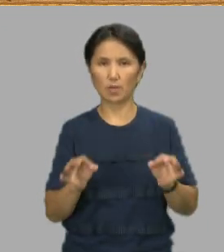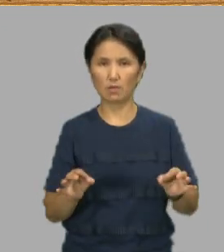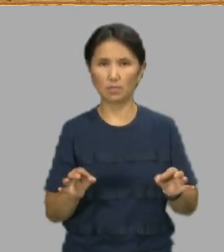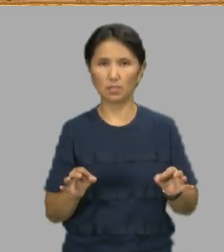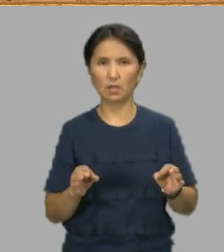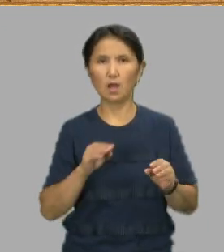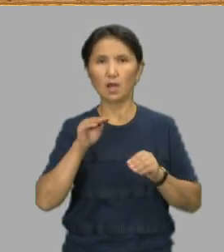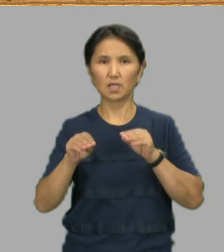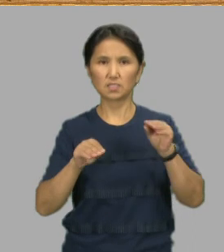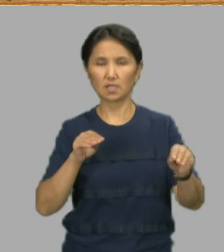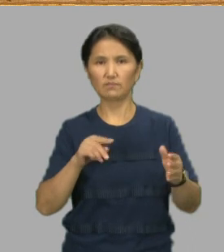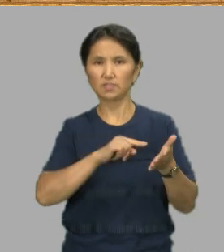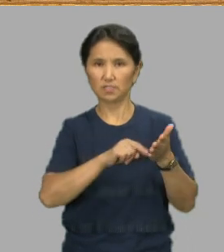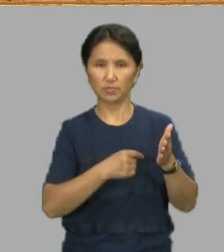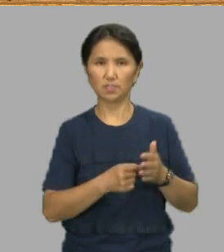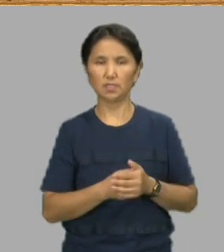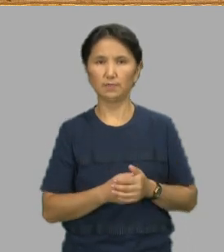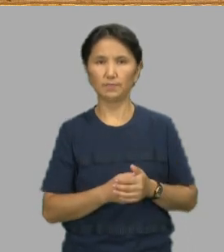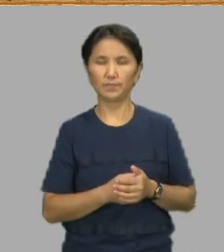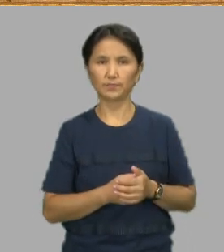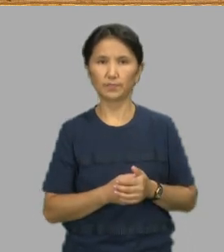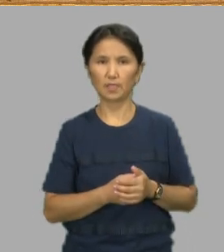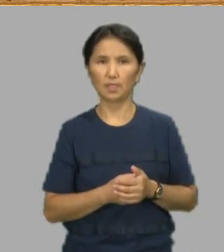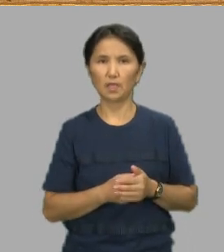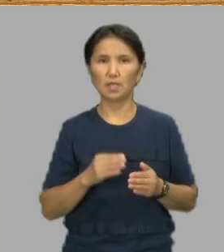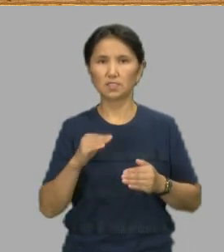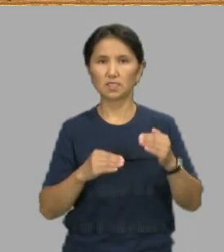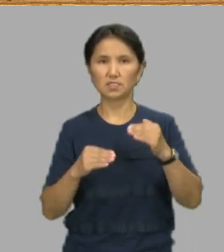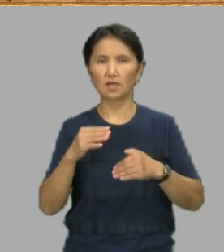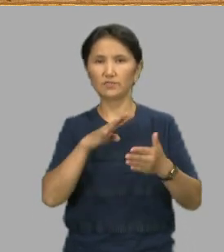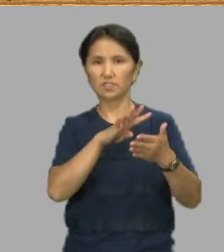Запишите предложение правильно, расставьте запятые.